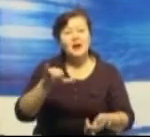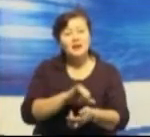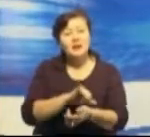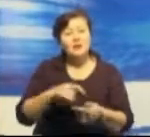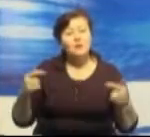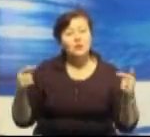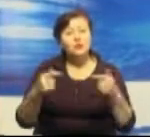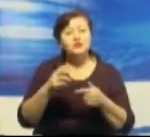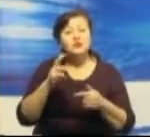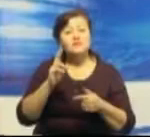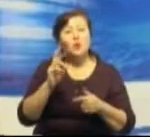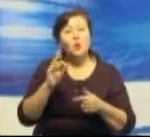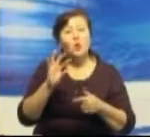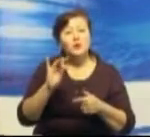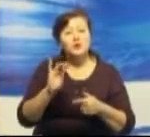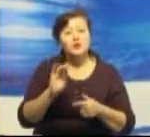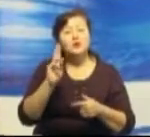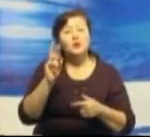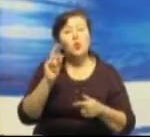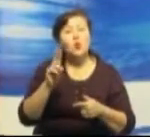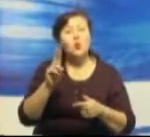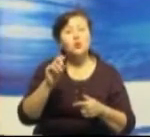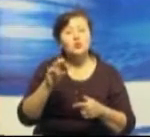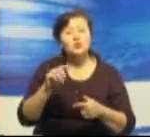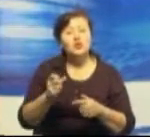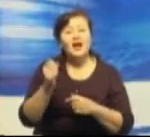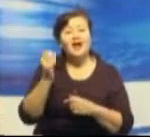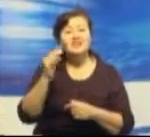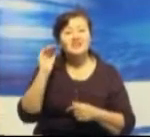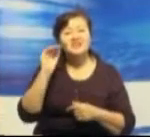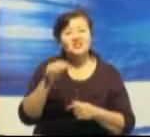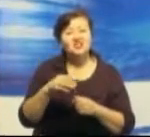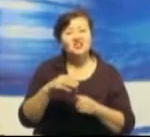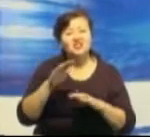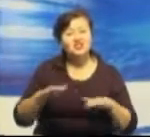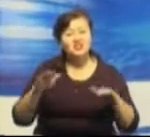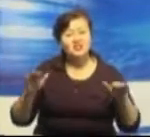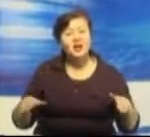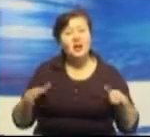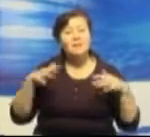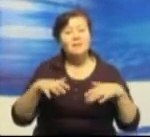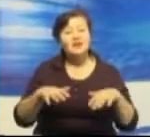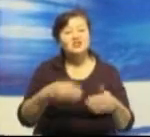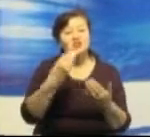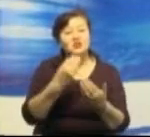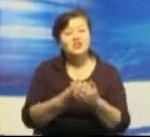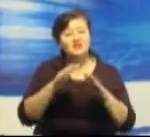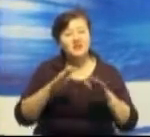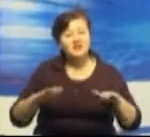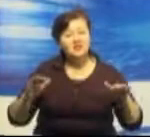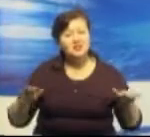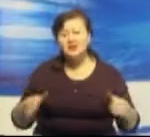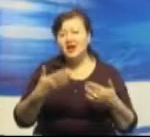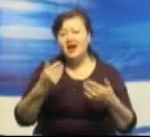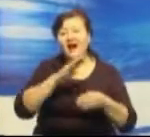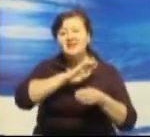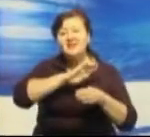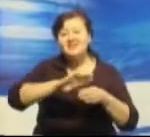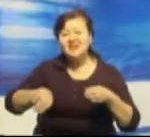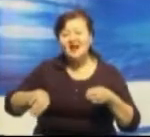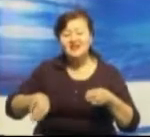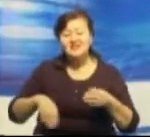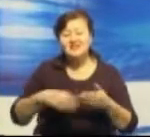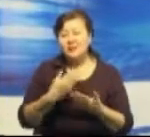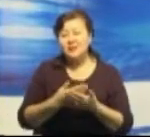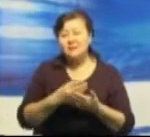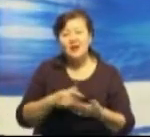и коклюша. Тем не менее, более 11 тысяч детей по республике по решению своих родителей оказались вне этой процедуры. В нашем городе